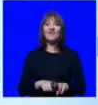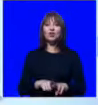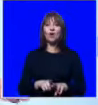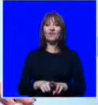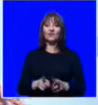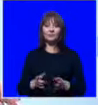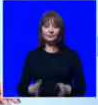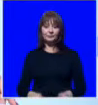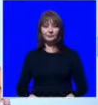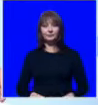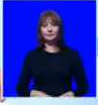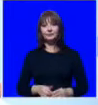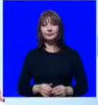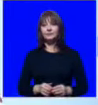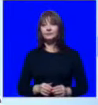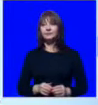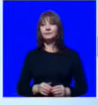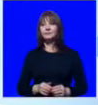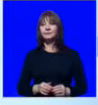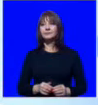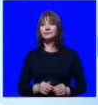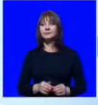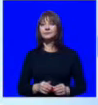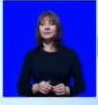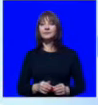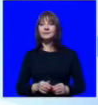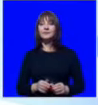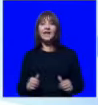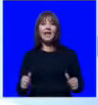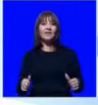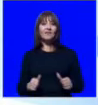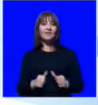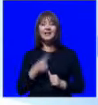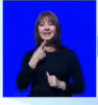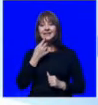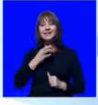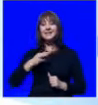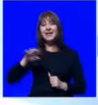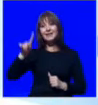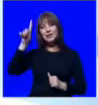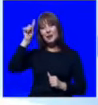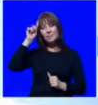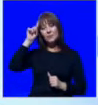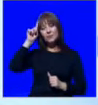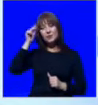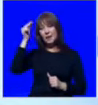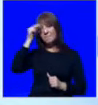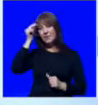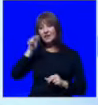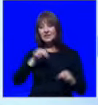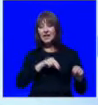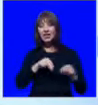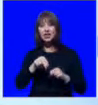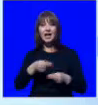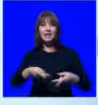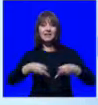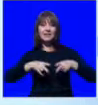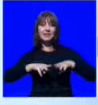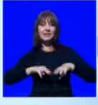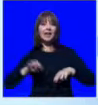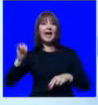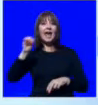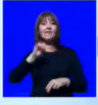Иванов, изпълнителен директор на Асоциацията на индустриалния капитал. И на финала, златните момичета на българския шахмат се завърнаха с